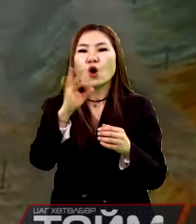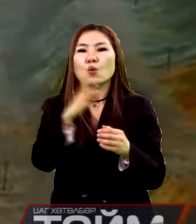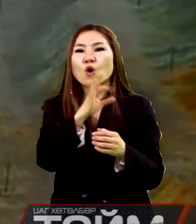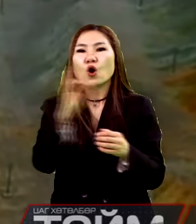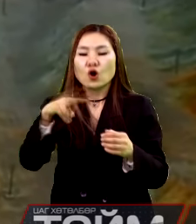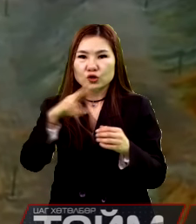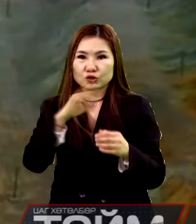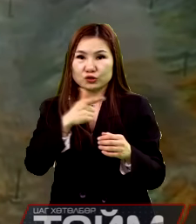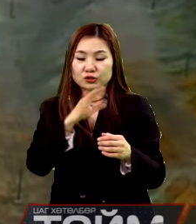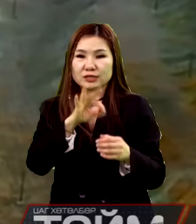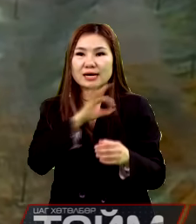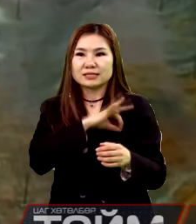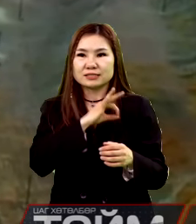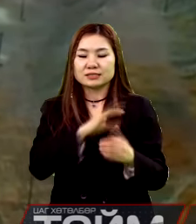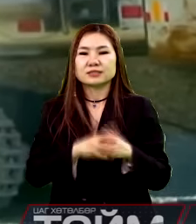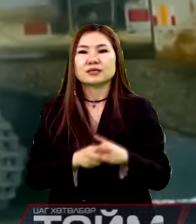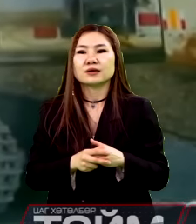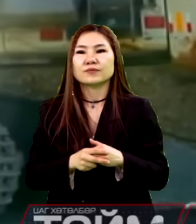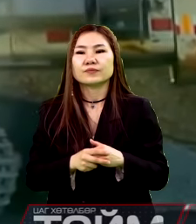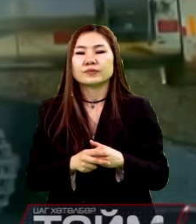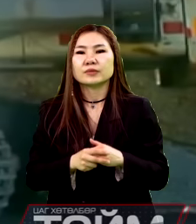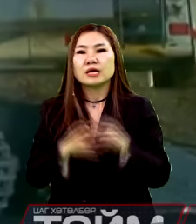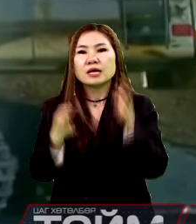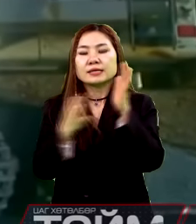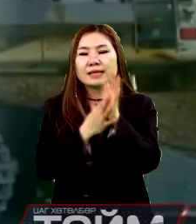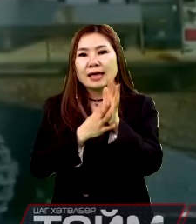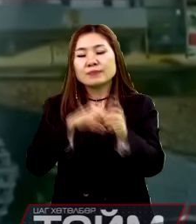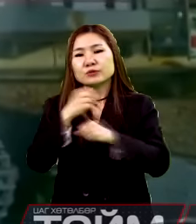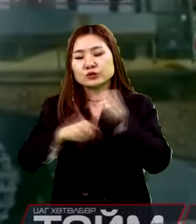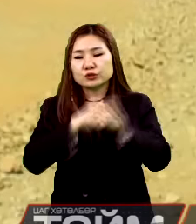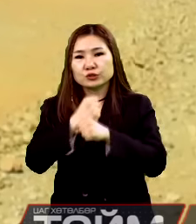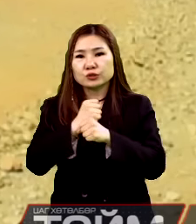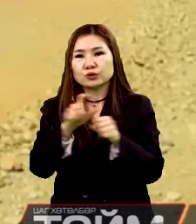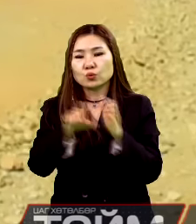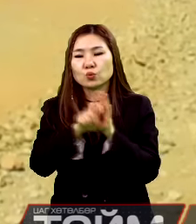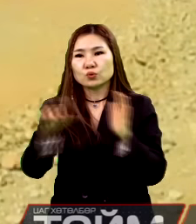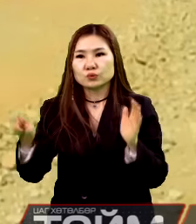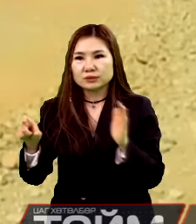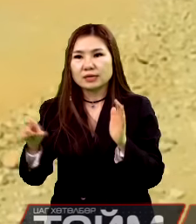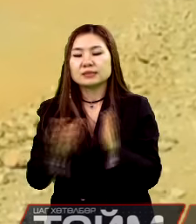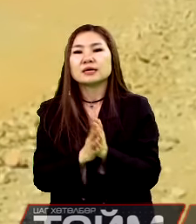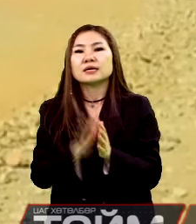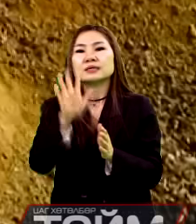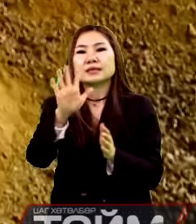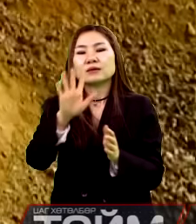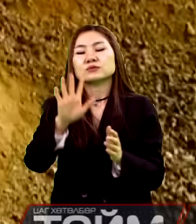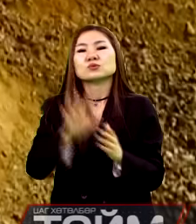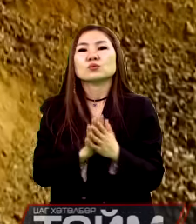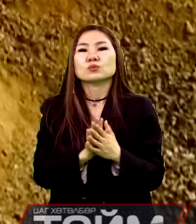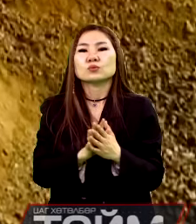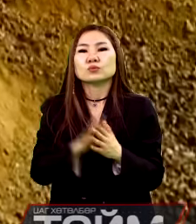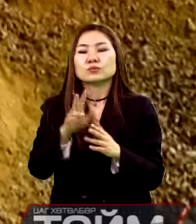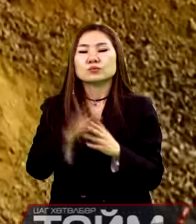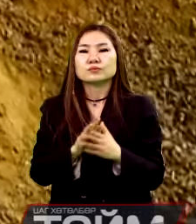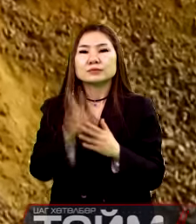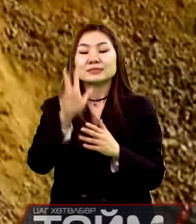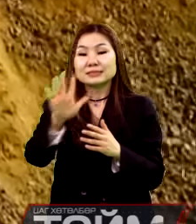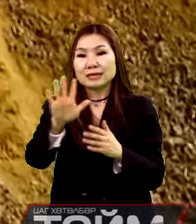ашиглаж ирсэн. Гэтэл асар их мөнгө олсон байгаа. 8 жилийн хугацаанд энэ ачид гэдэг компани